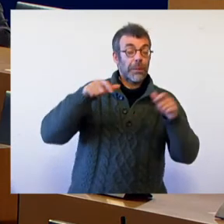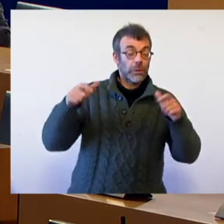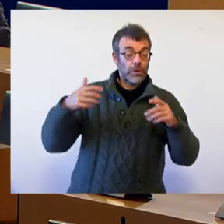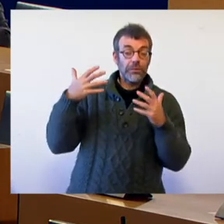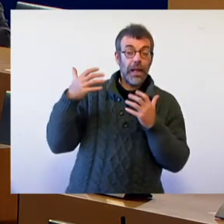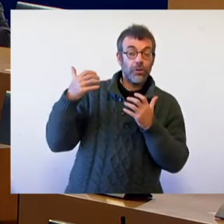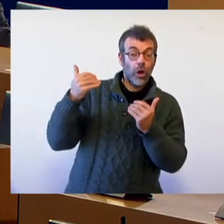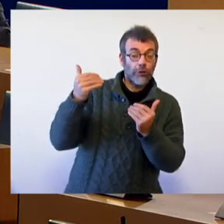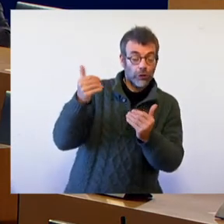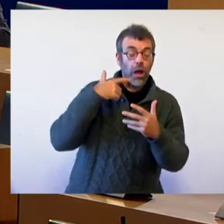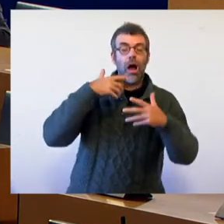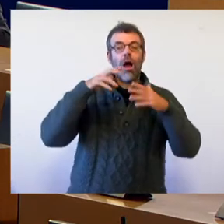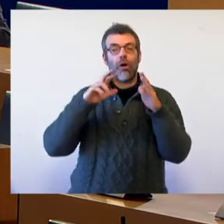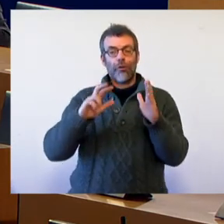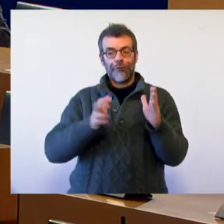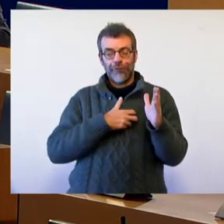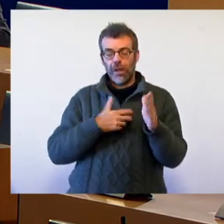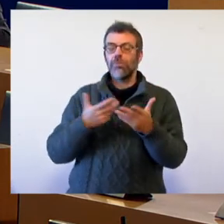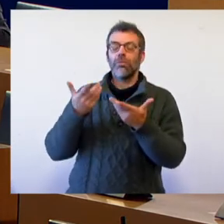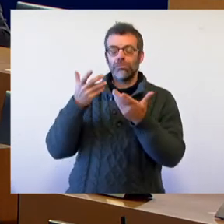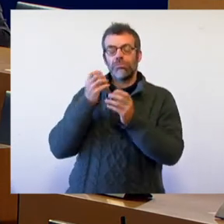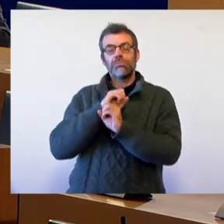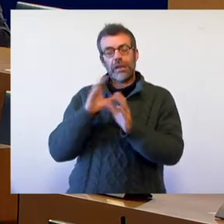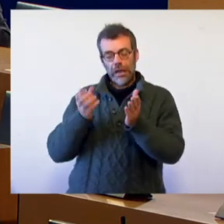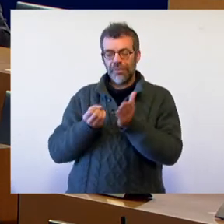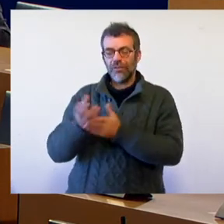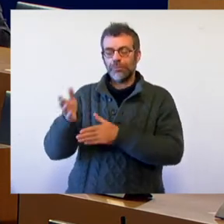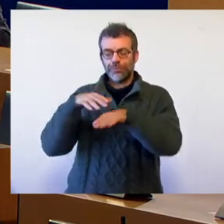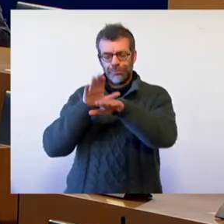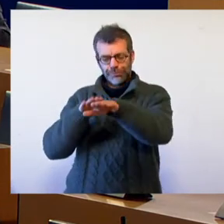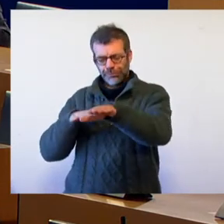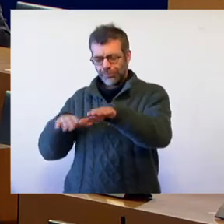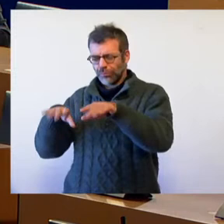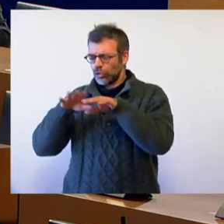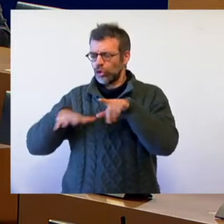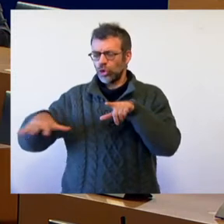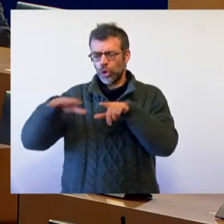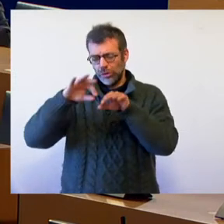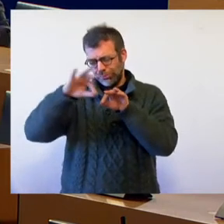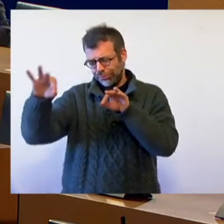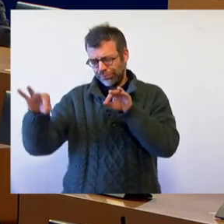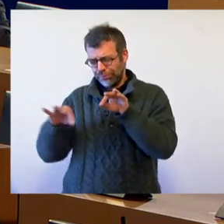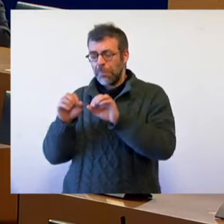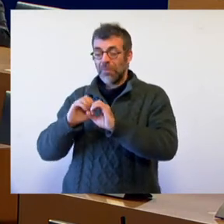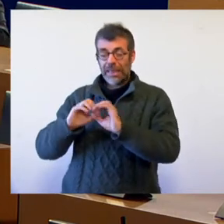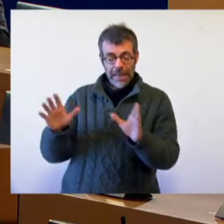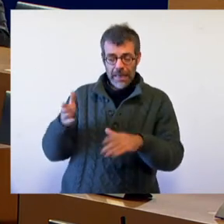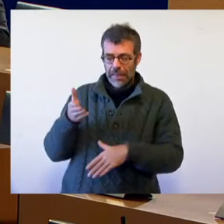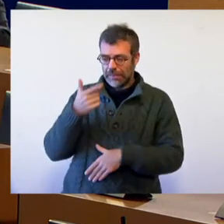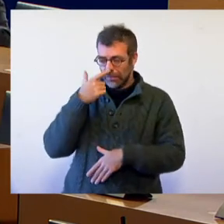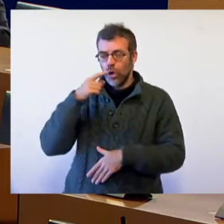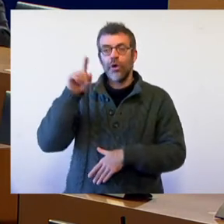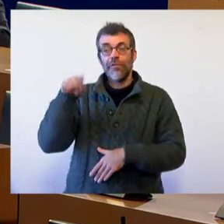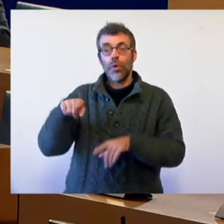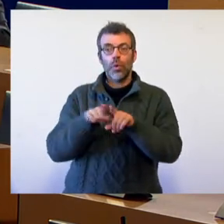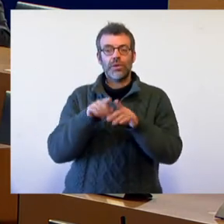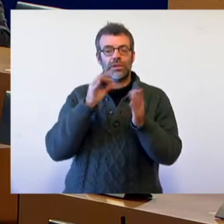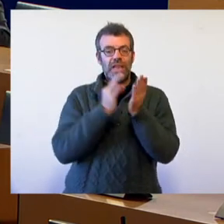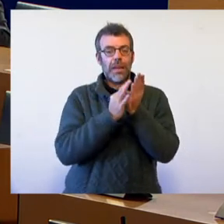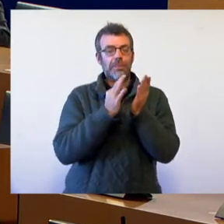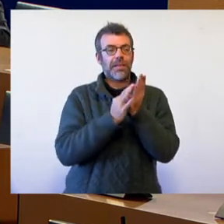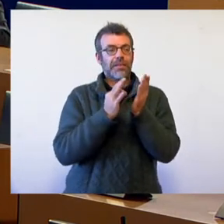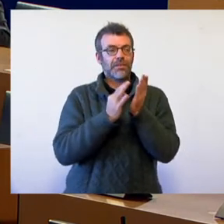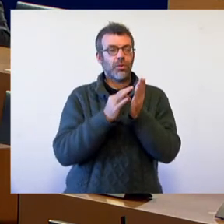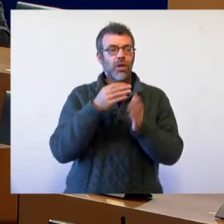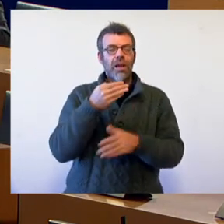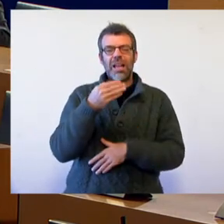clairement matérialisé, clairement indiqué, qu'il faudra évidemment se signaler via l'application M-Ticket ou